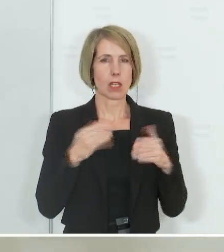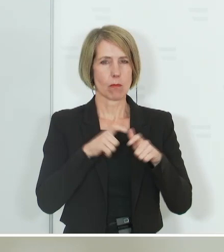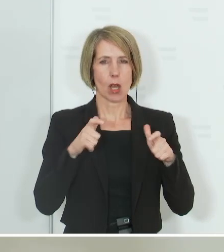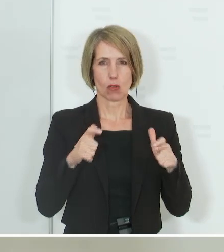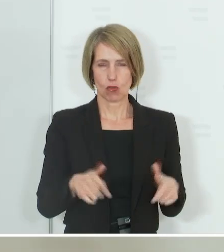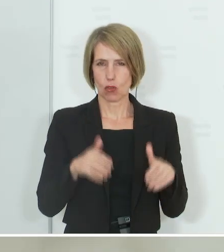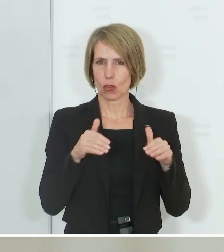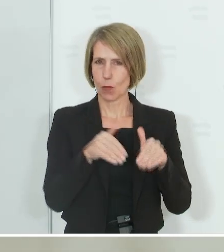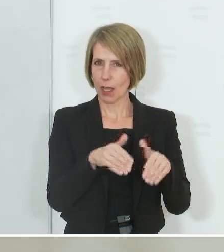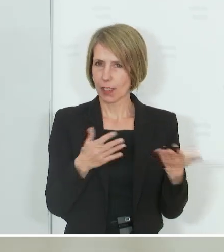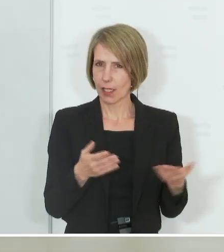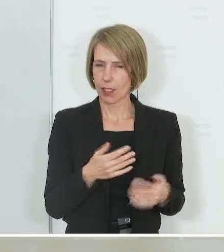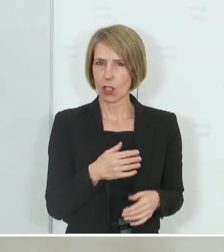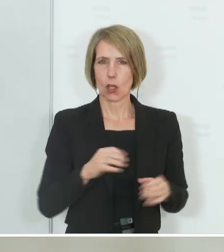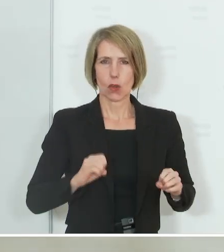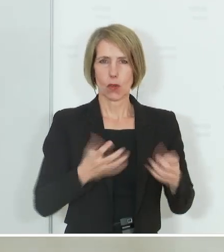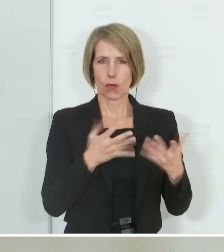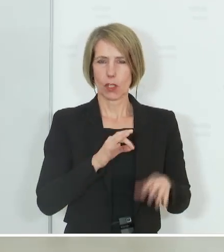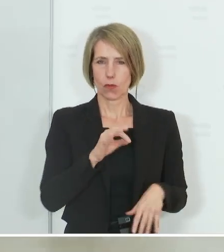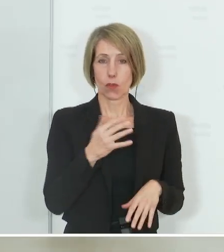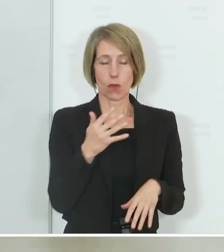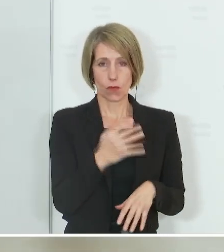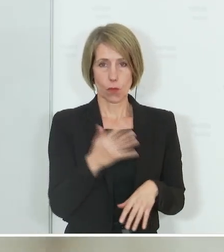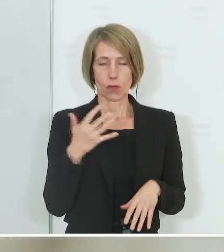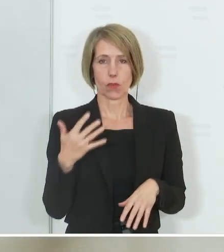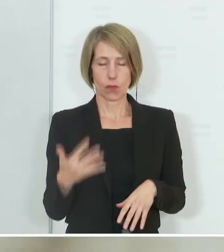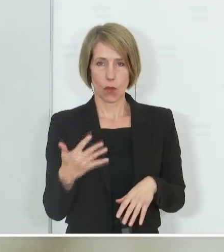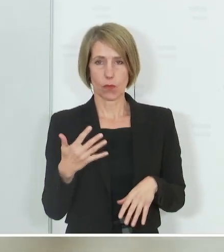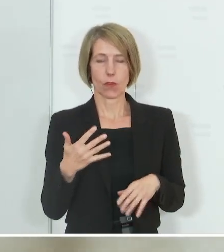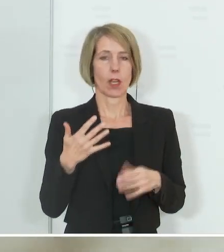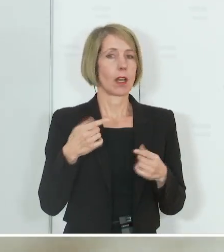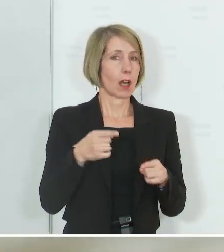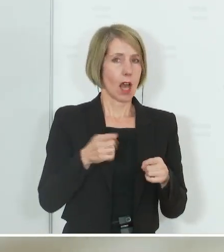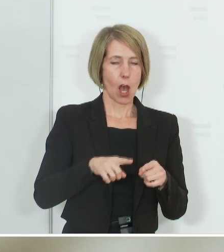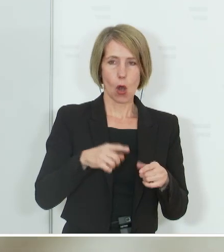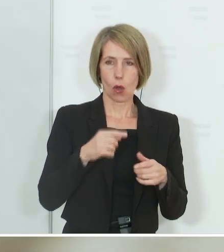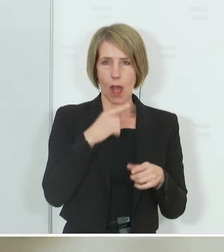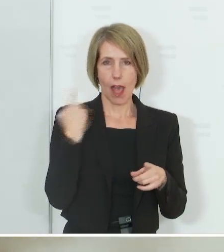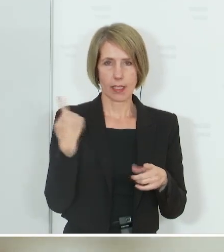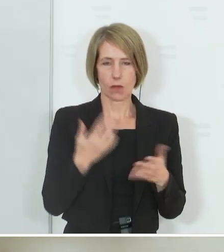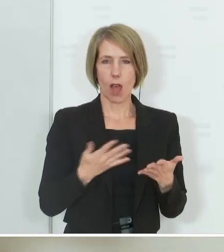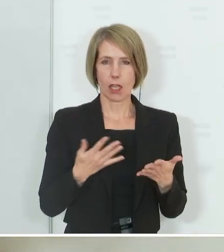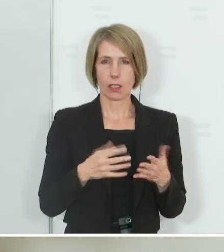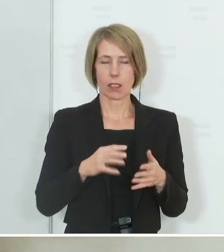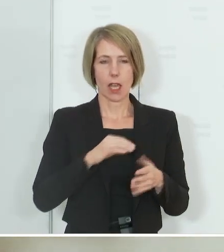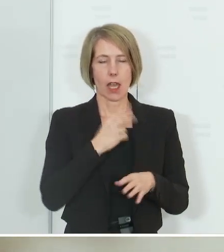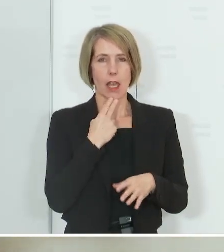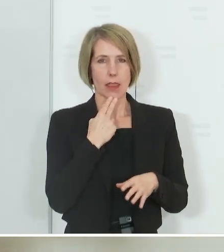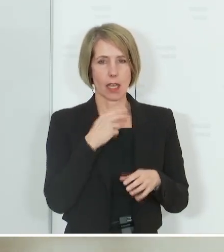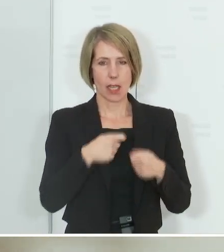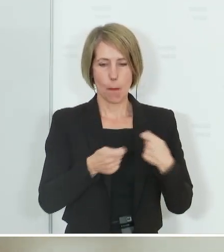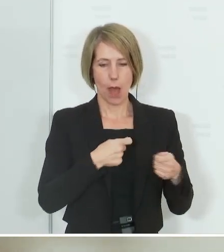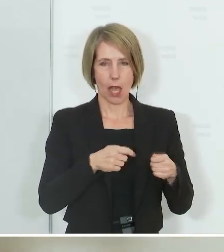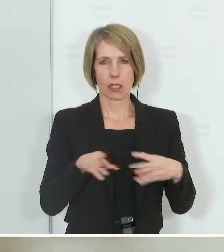Fit for 55. Und all das bedeutet, dass wir auch den Energiemarkt entsprechend